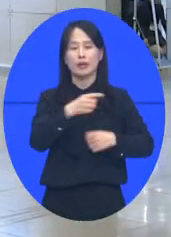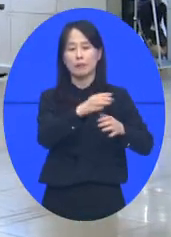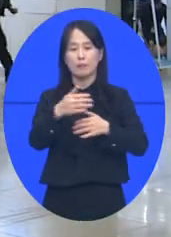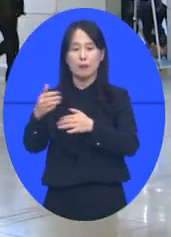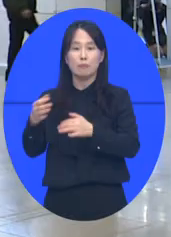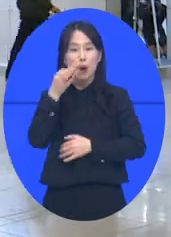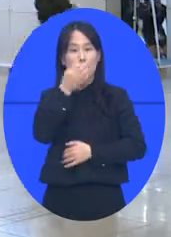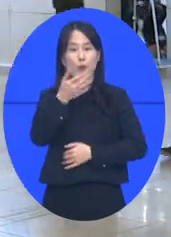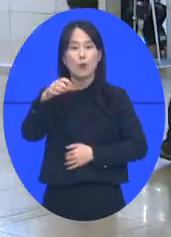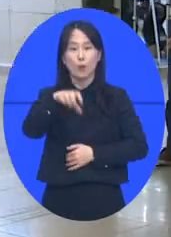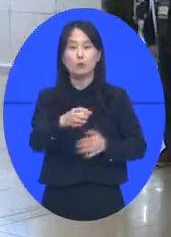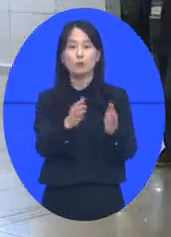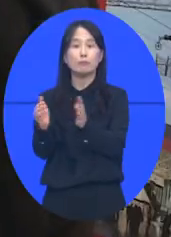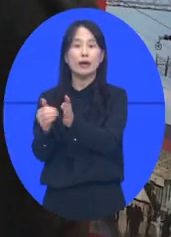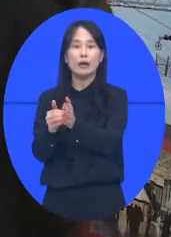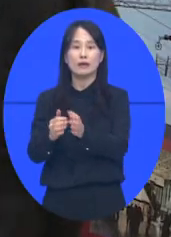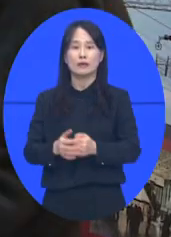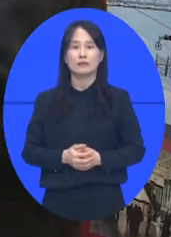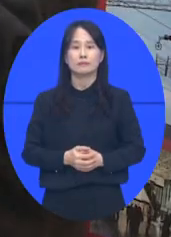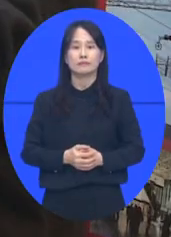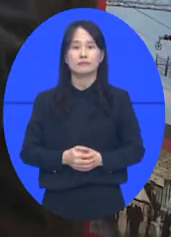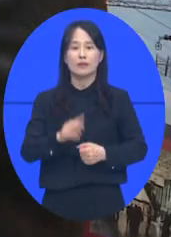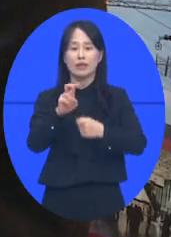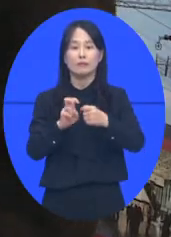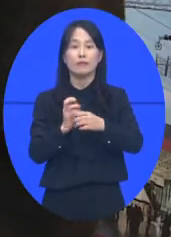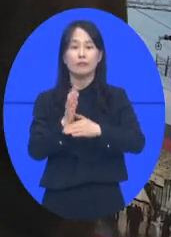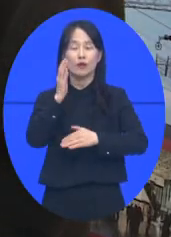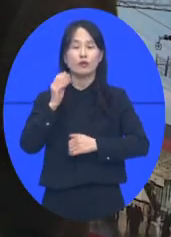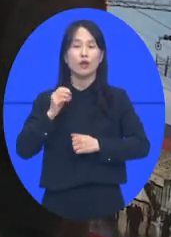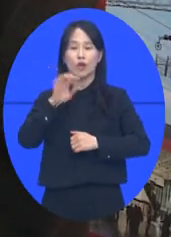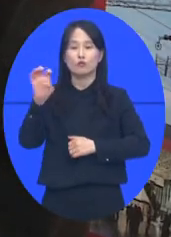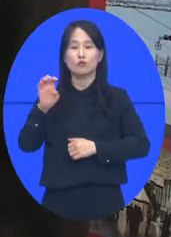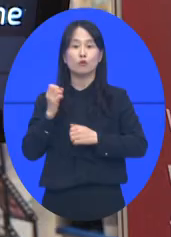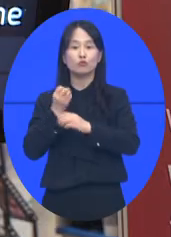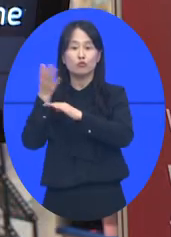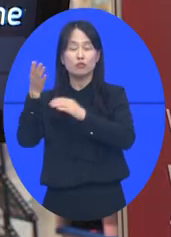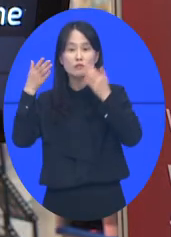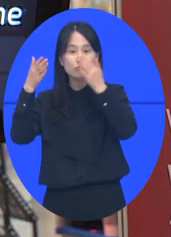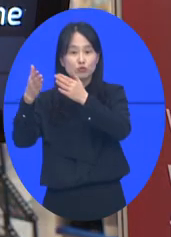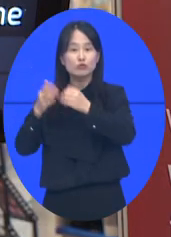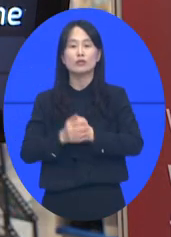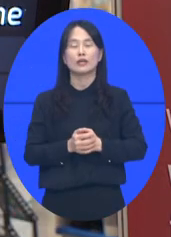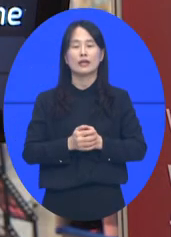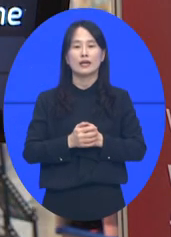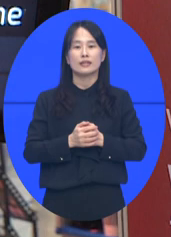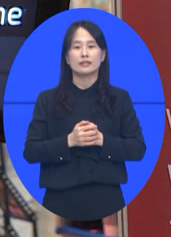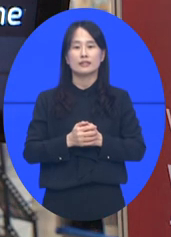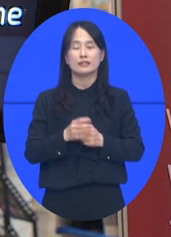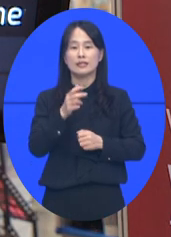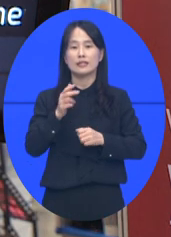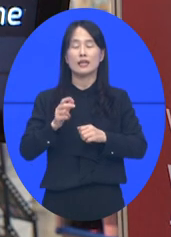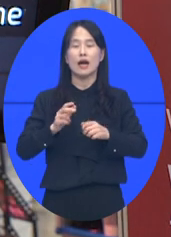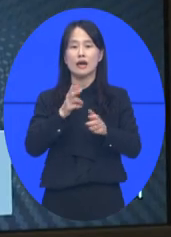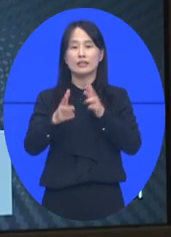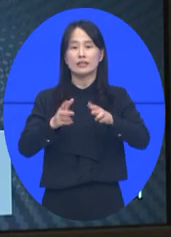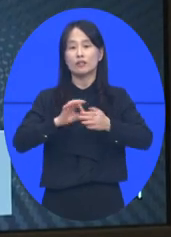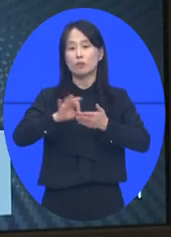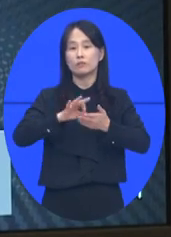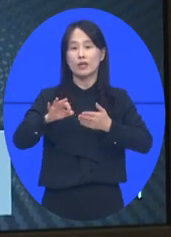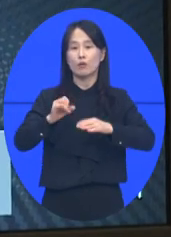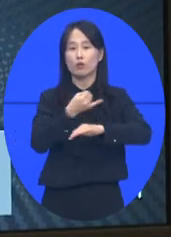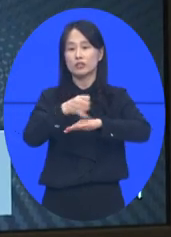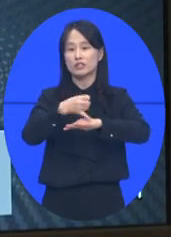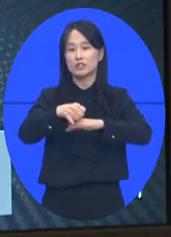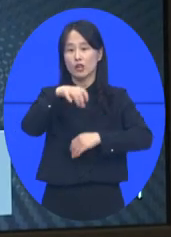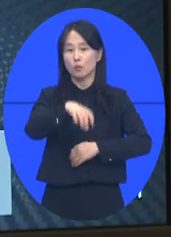전시부스를 구성했습니다. 20년 넘게 유럽 수출에 주력해온 고휘도 기반 산업용 디지털 사이니지,